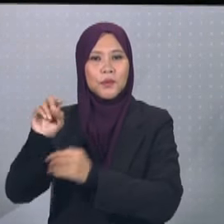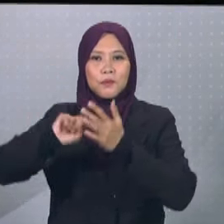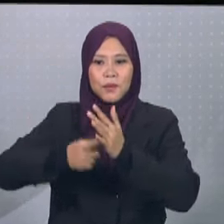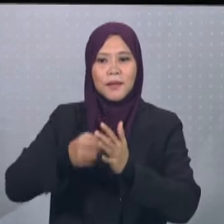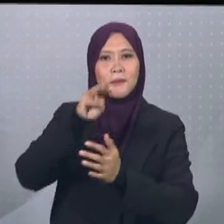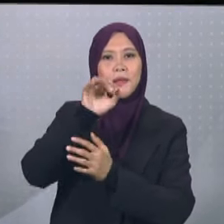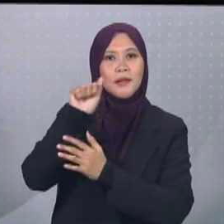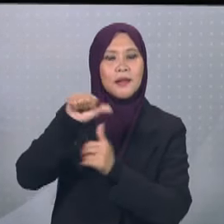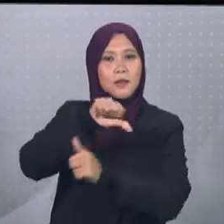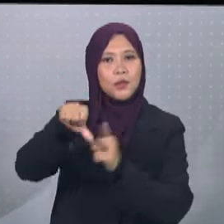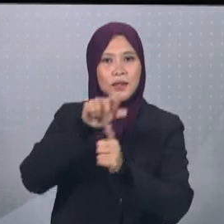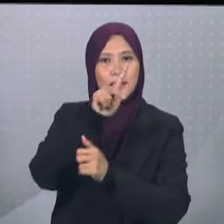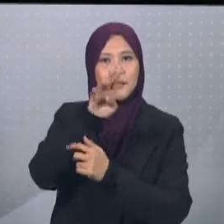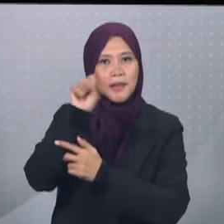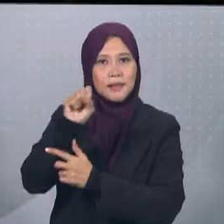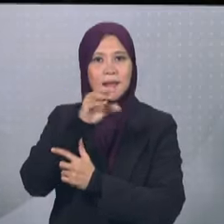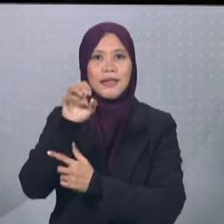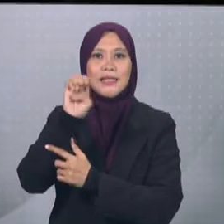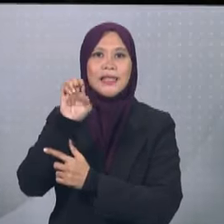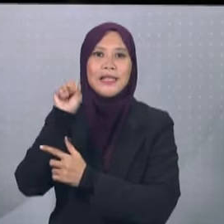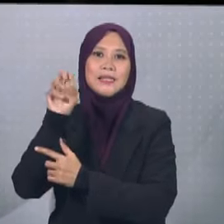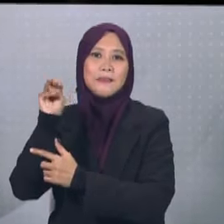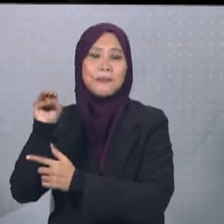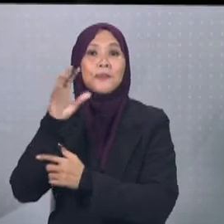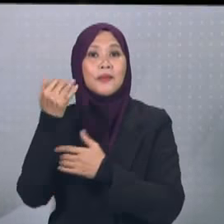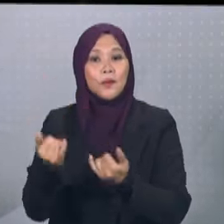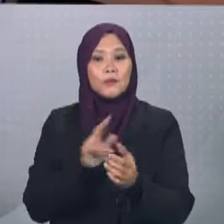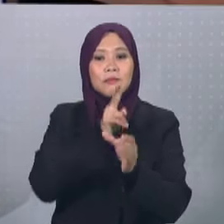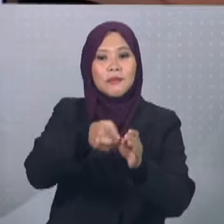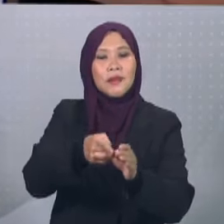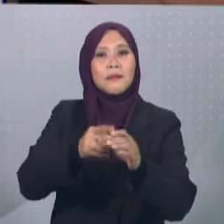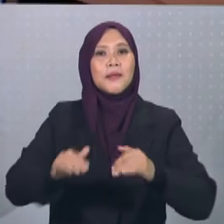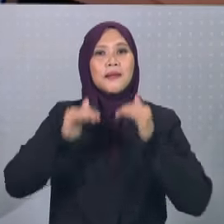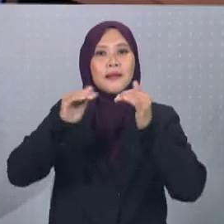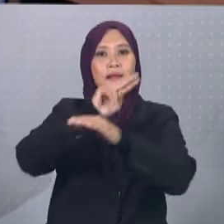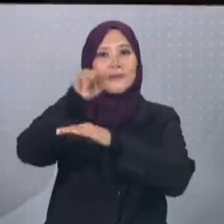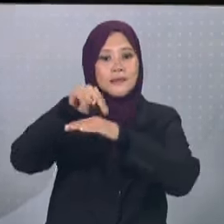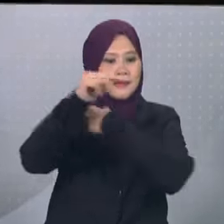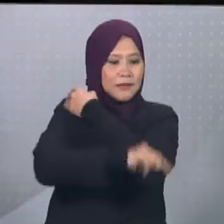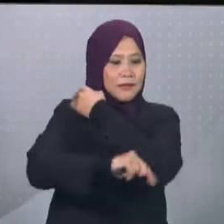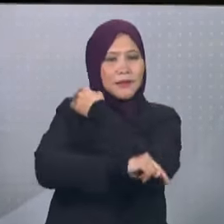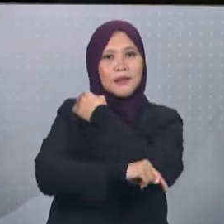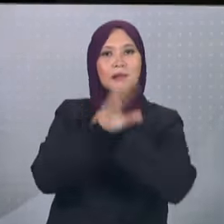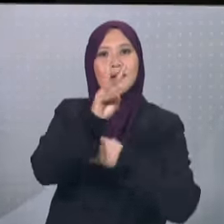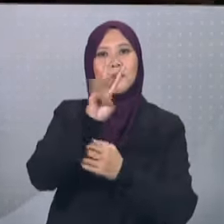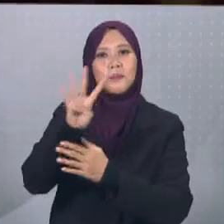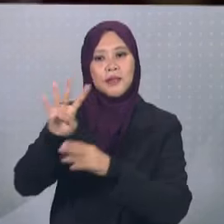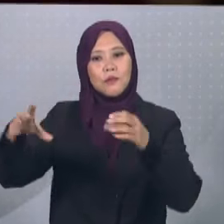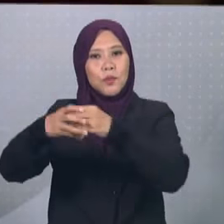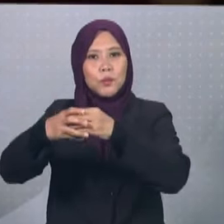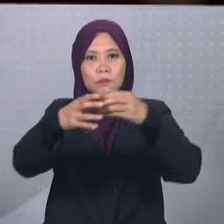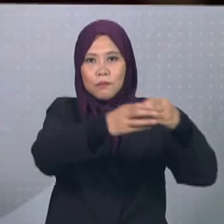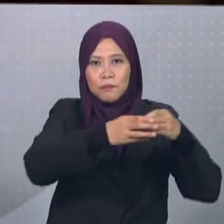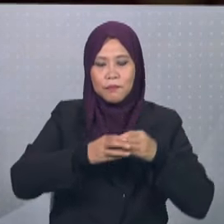sosial KBS dan ESM. Sasaran jumlah penyertaan peringkat negeri bagi MLBB adalah 64 pasukan yang